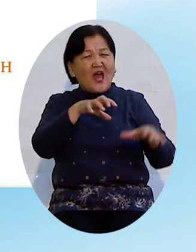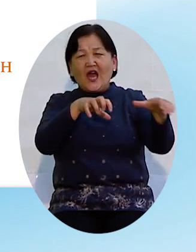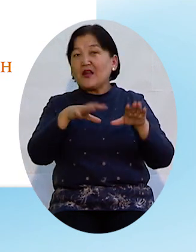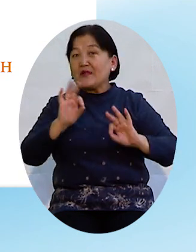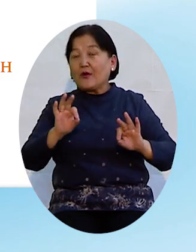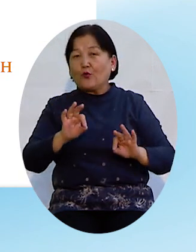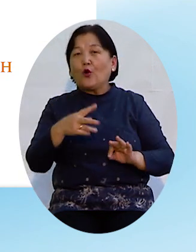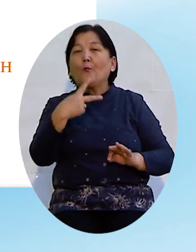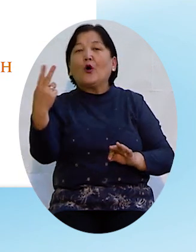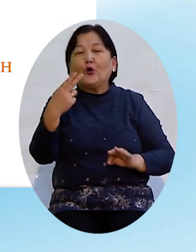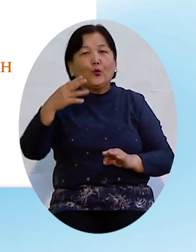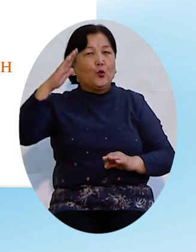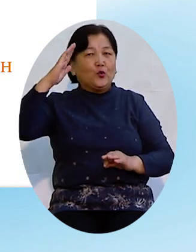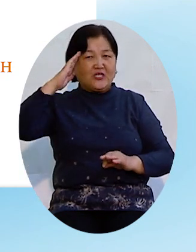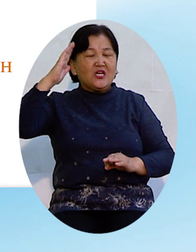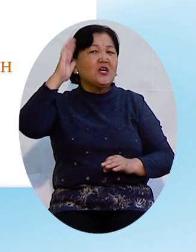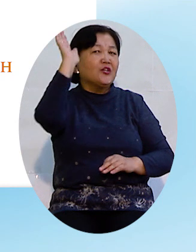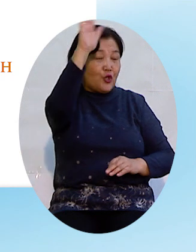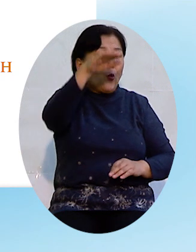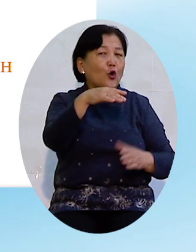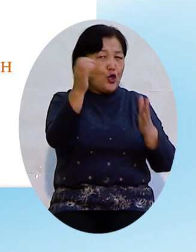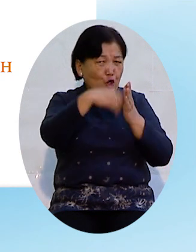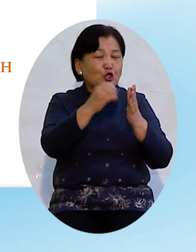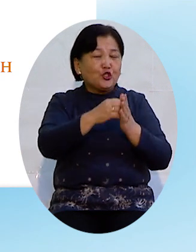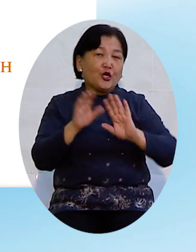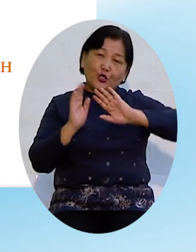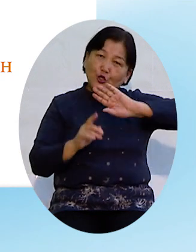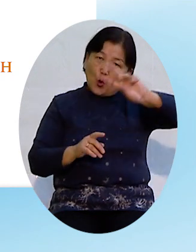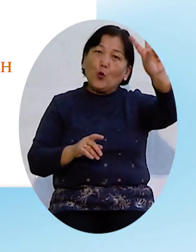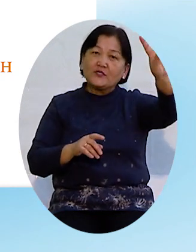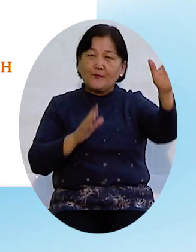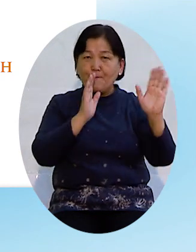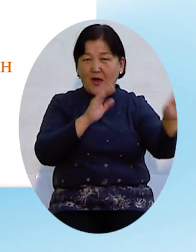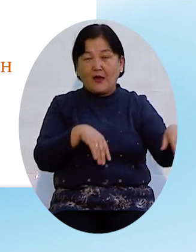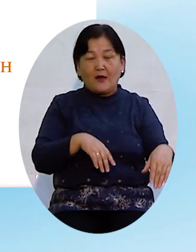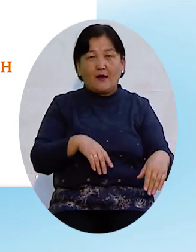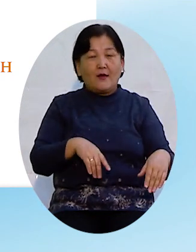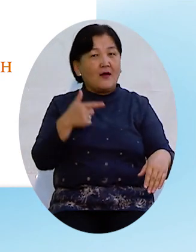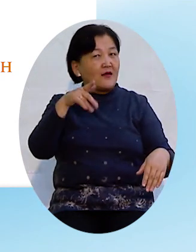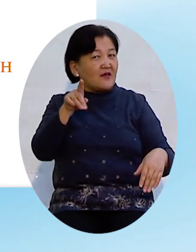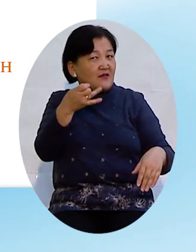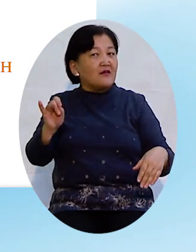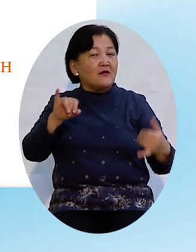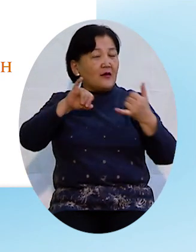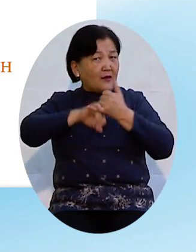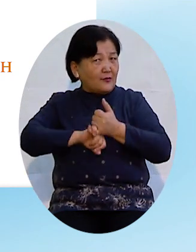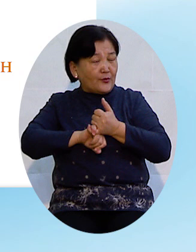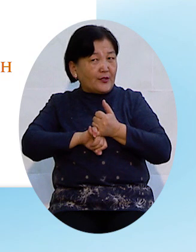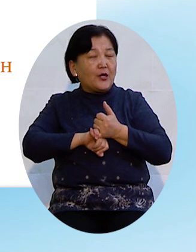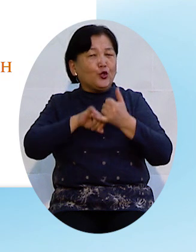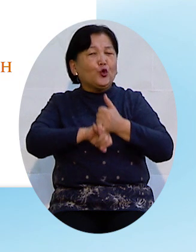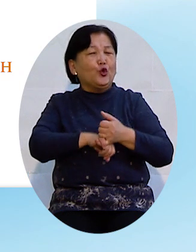хүү эх орныхоо төлөө явах ёстой гэд. Гэргийн ханаа харамлаагүй.